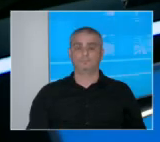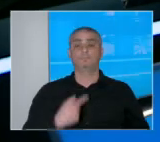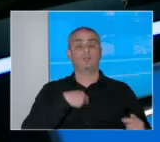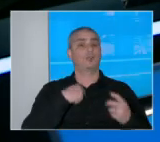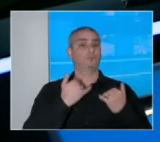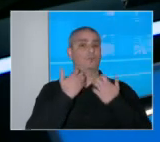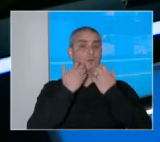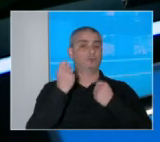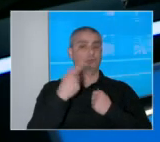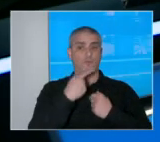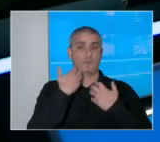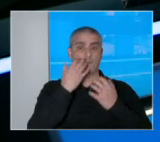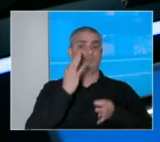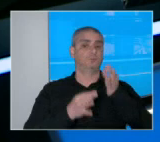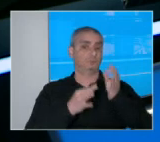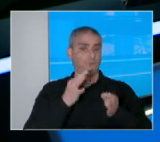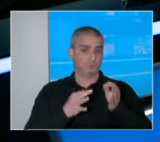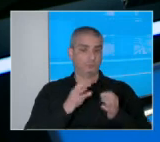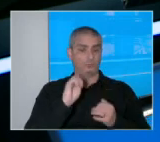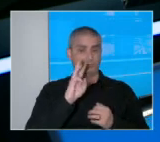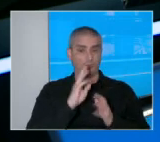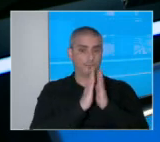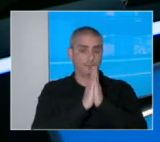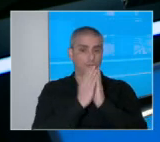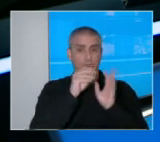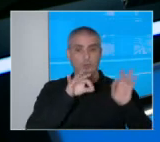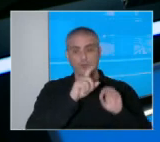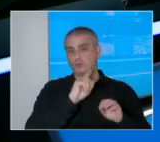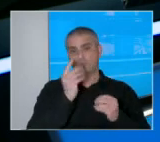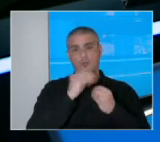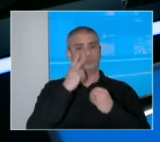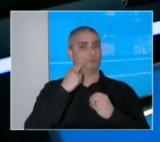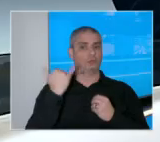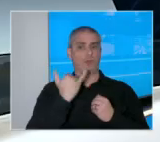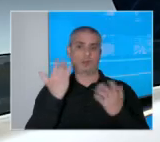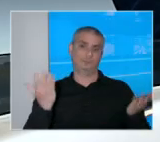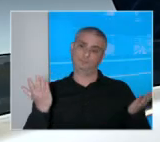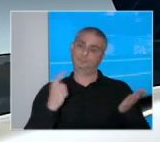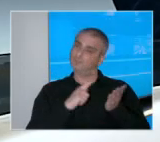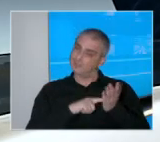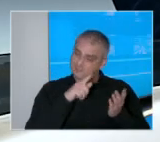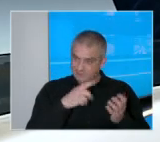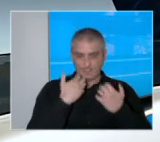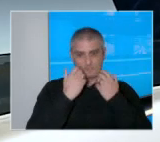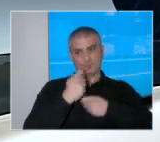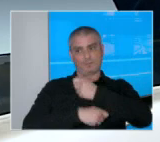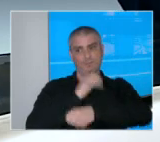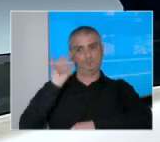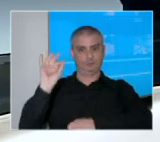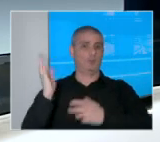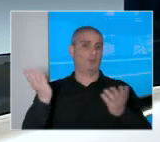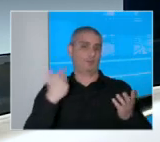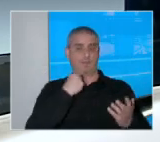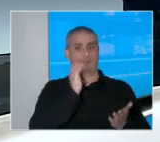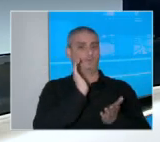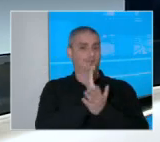אנחנו עכשיו בפרשת השבוע, פרשת משפטים. משה, ביקש מישהו בקונטרול שלא תוסיף בושה כל הזמן, כי זו פרשת בר המצווה שלו. טוב, אז